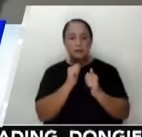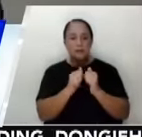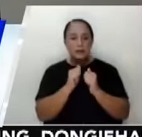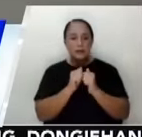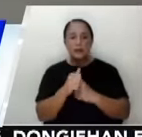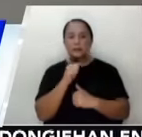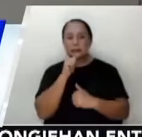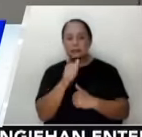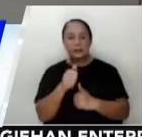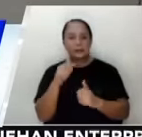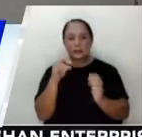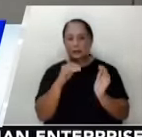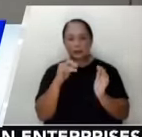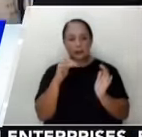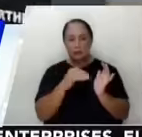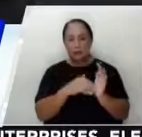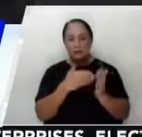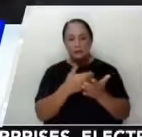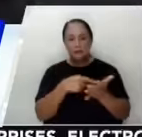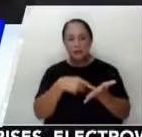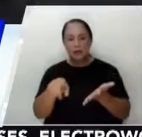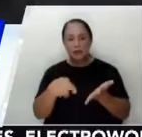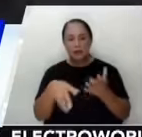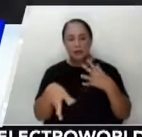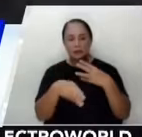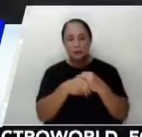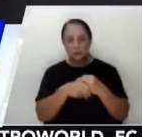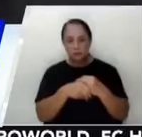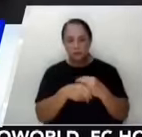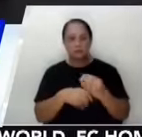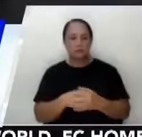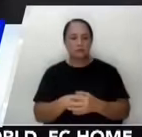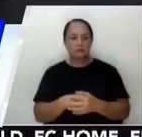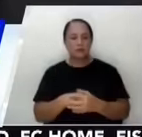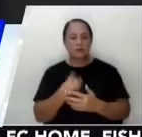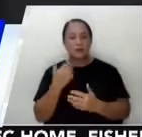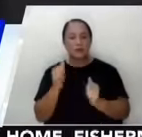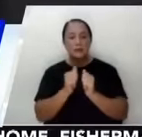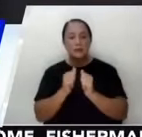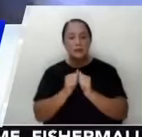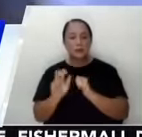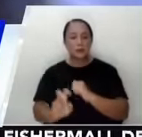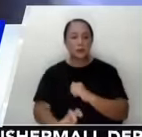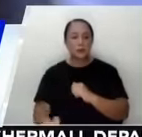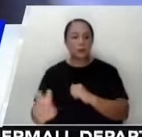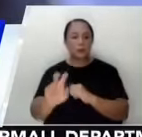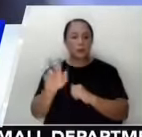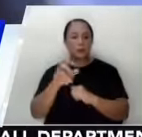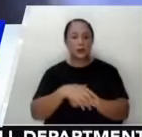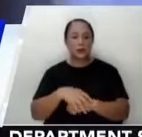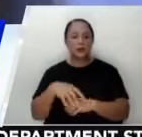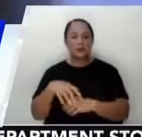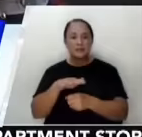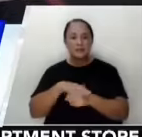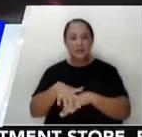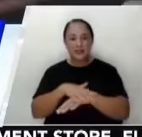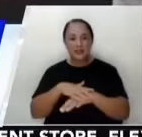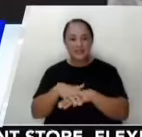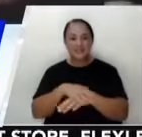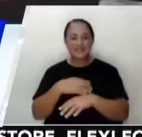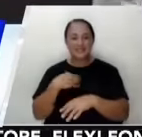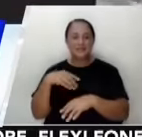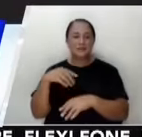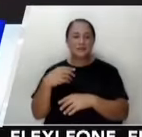dapat magbabayad pa ng additional. Kasama rin sa mga bumabiyahe ang pets gaya ni na Queenie, Hunter at